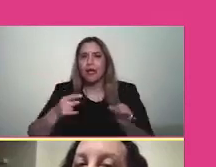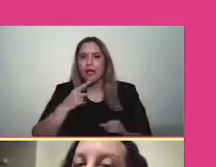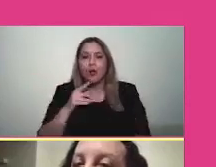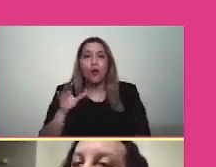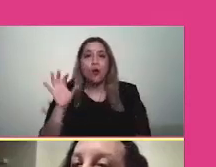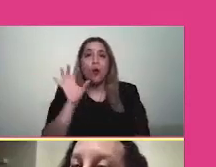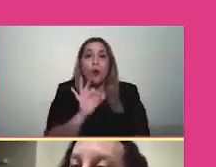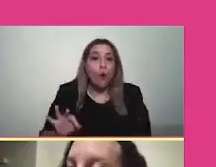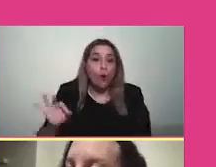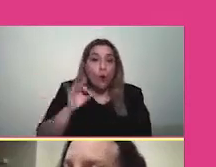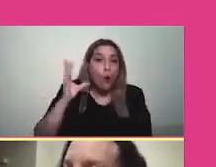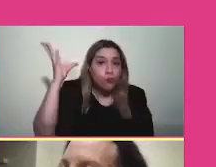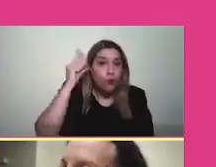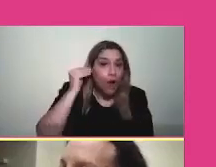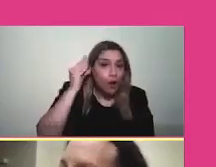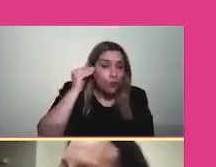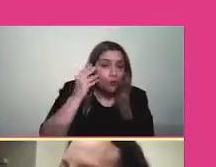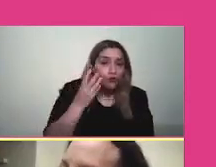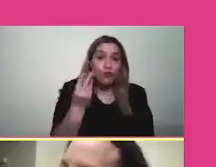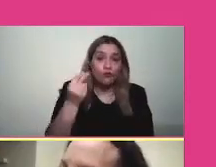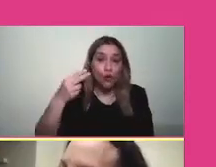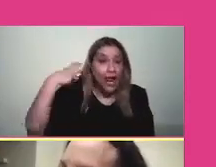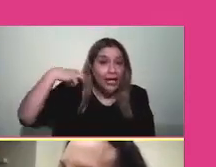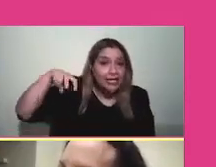ακούς πολλά κεράσια.